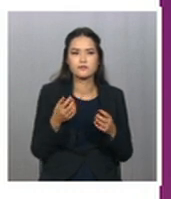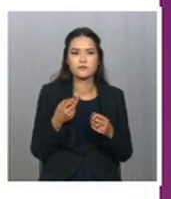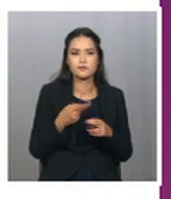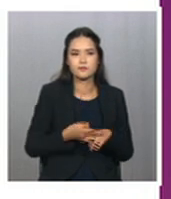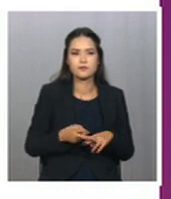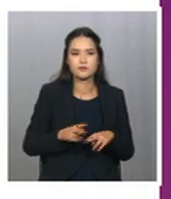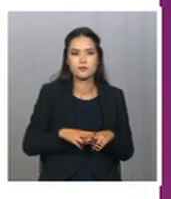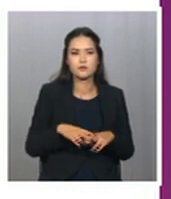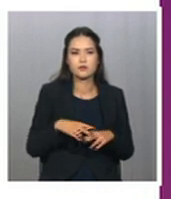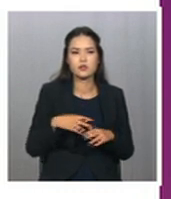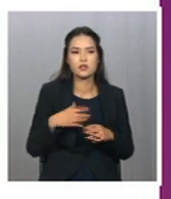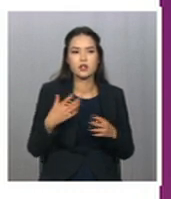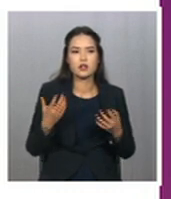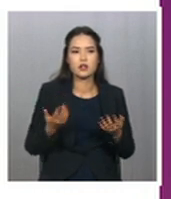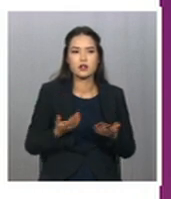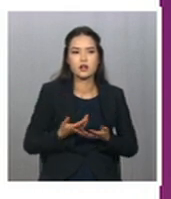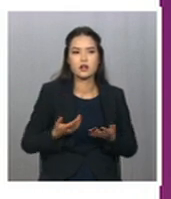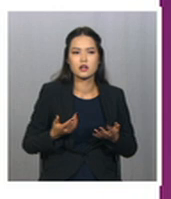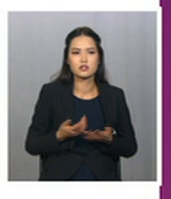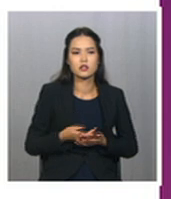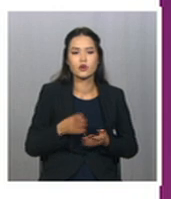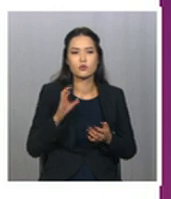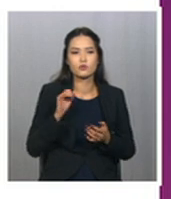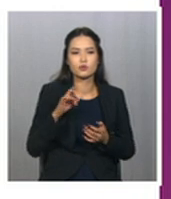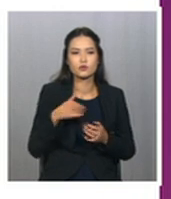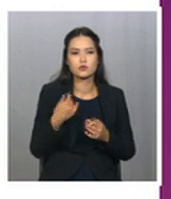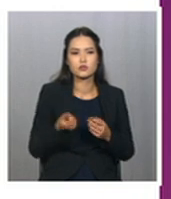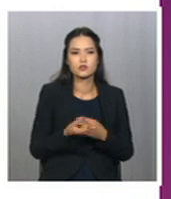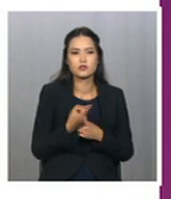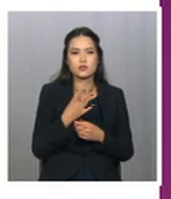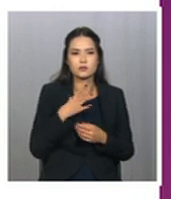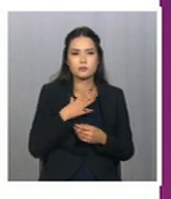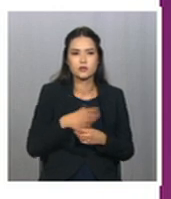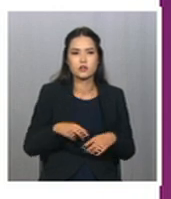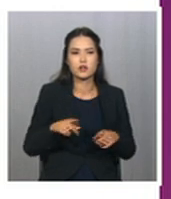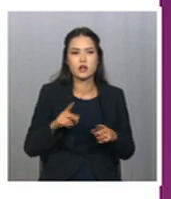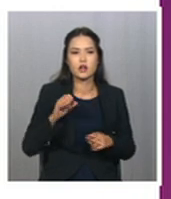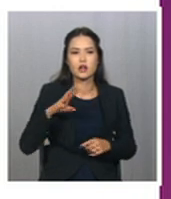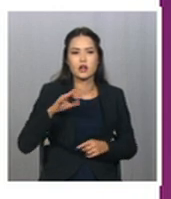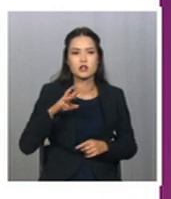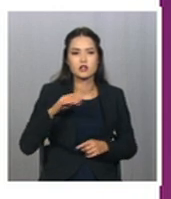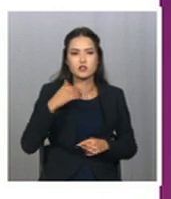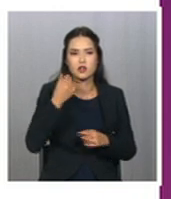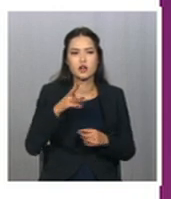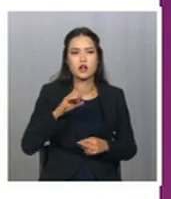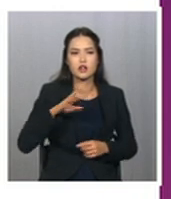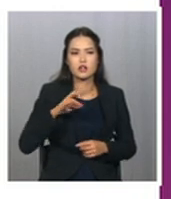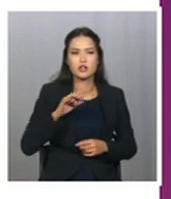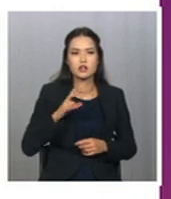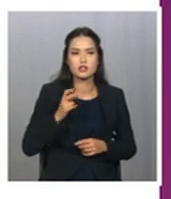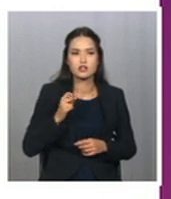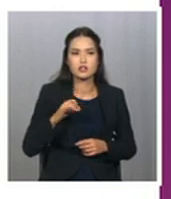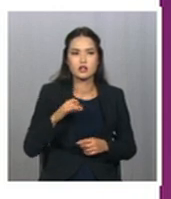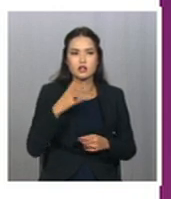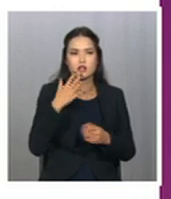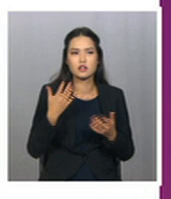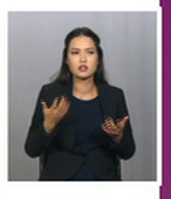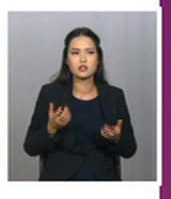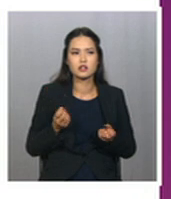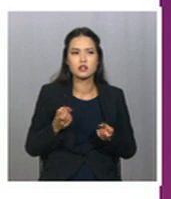дүйсенді қанды соққыға жығады. Арашасыз қалған Алтынайды түлкі тымақты қарулы